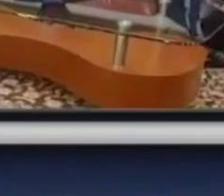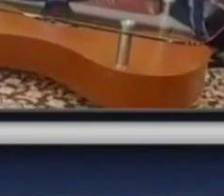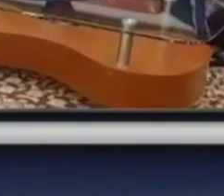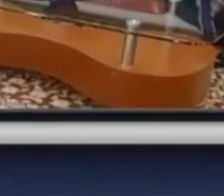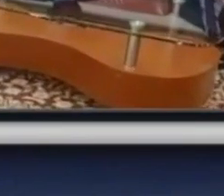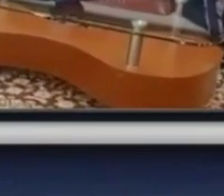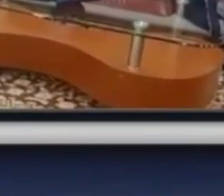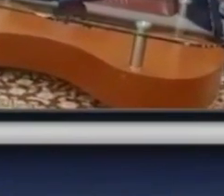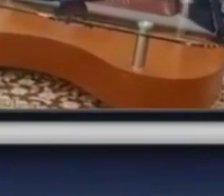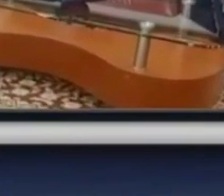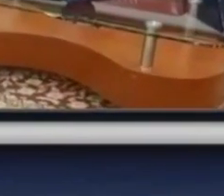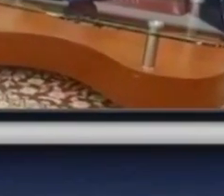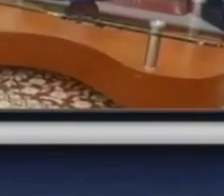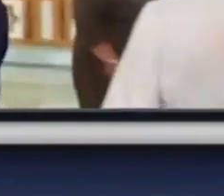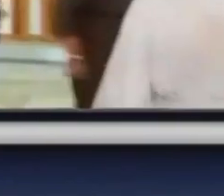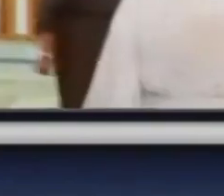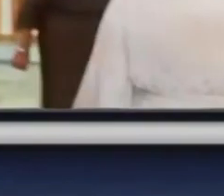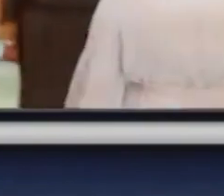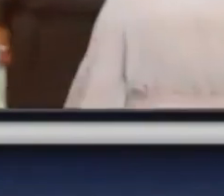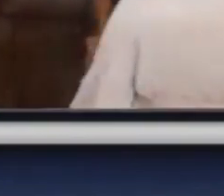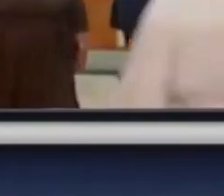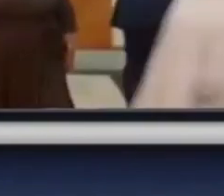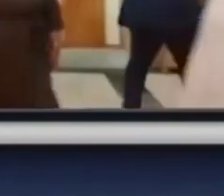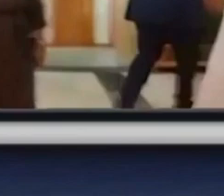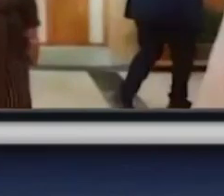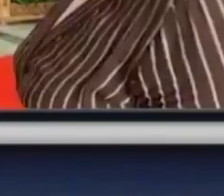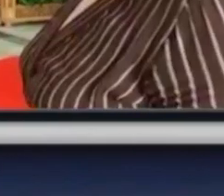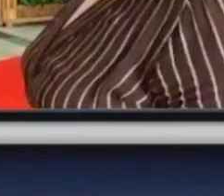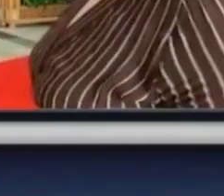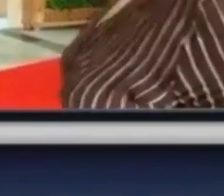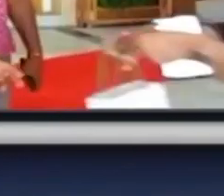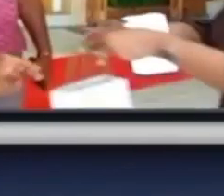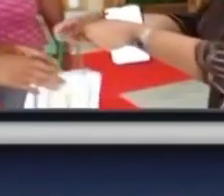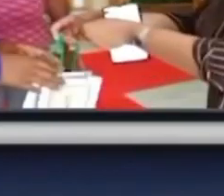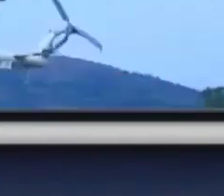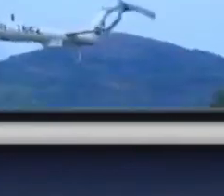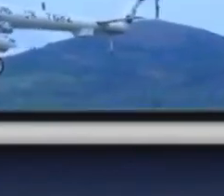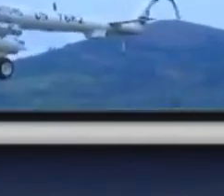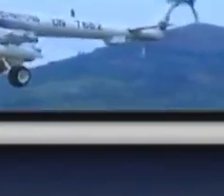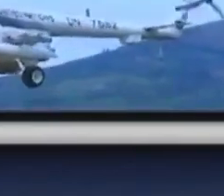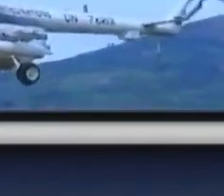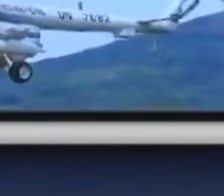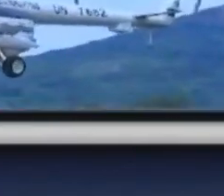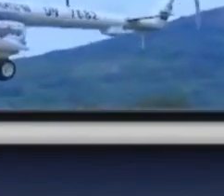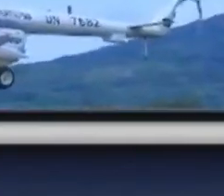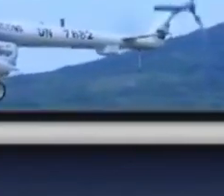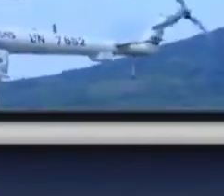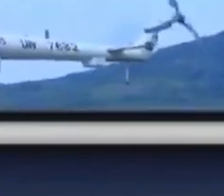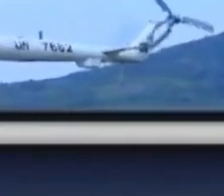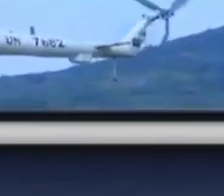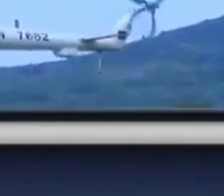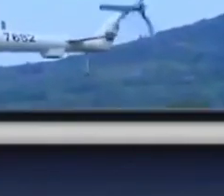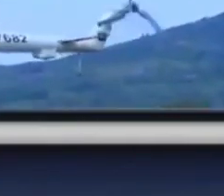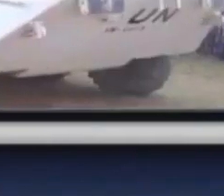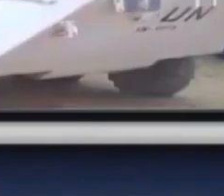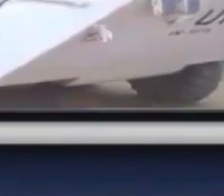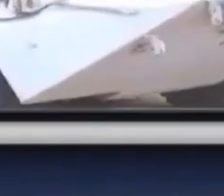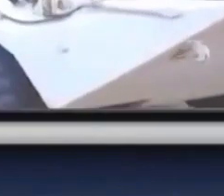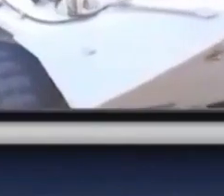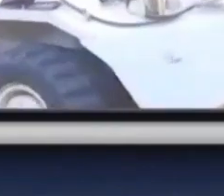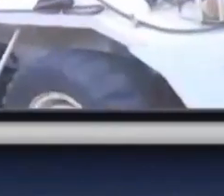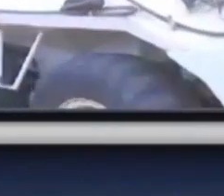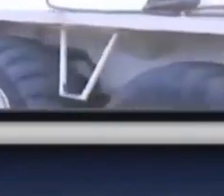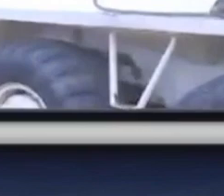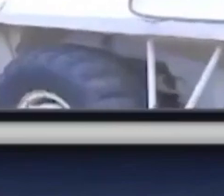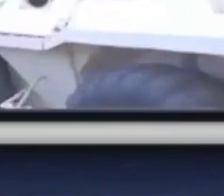d'État en charge de l'urbanisme, Kusumwa Bilou. Les détails dans un instant. Et enfin, des hélicoptères de la MONUSCO seront mis en contribution